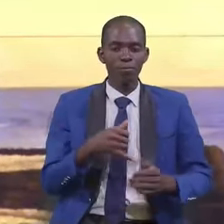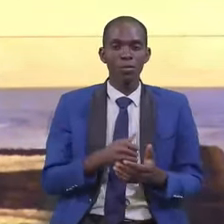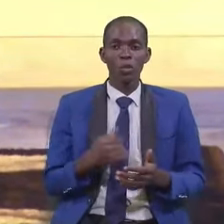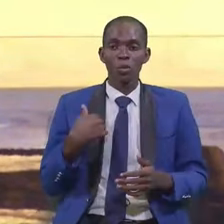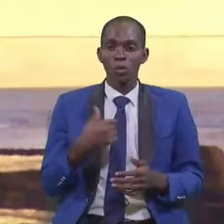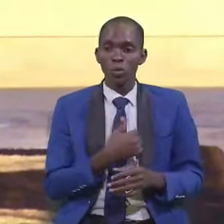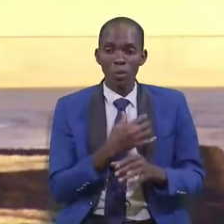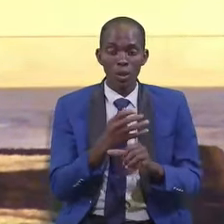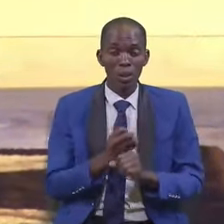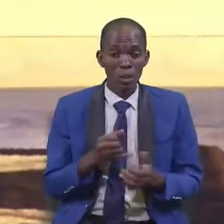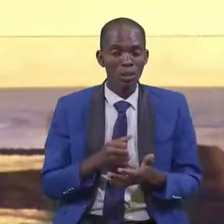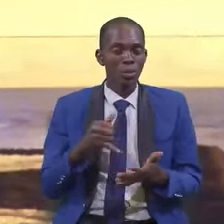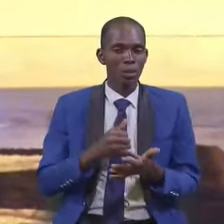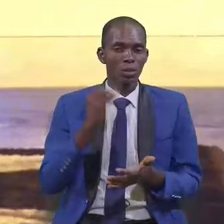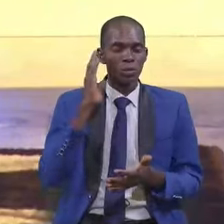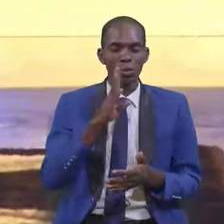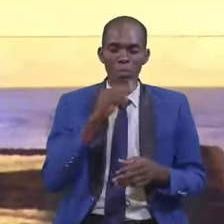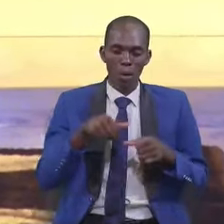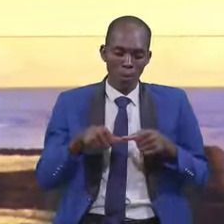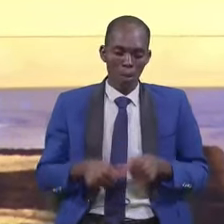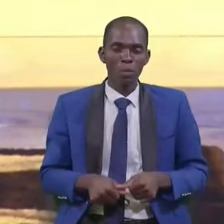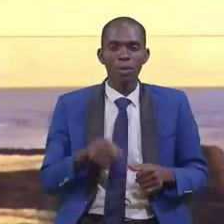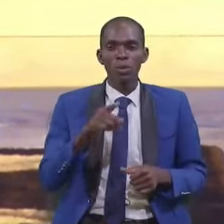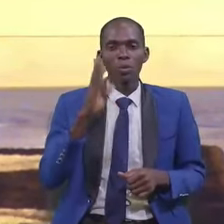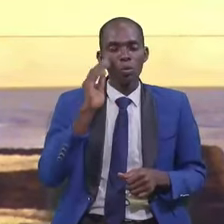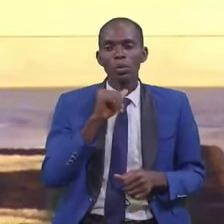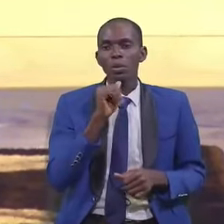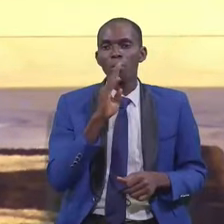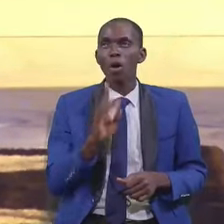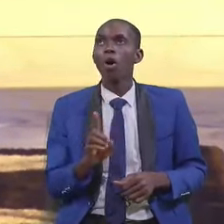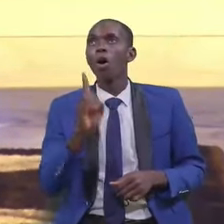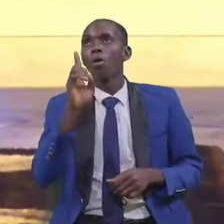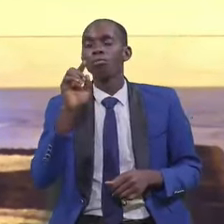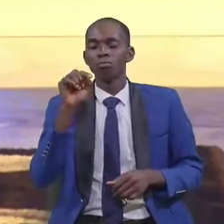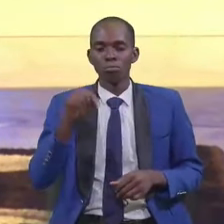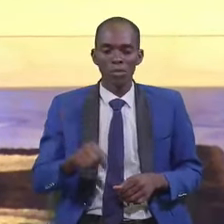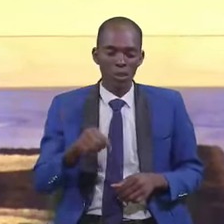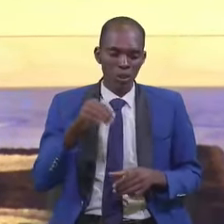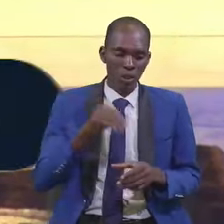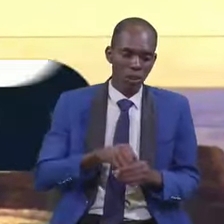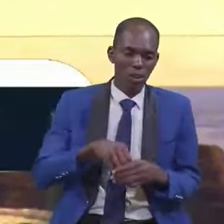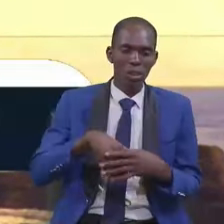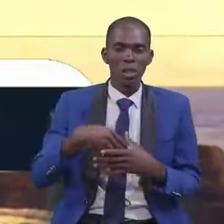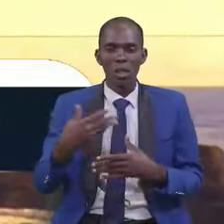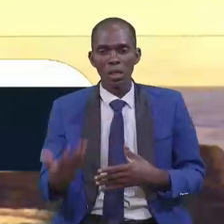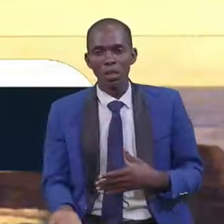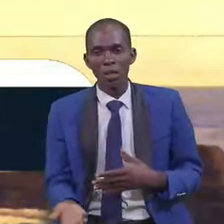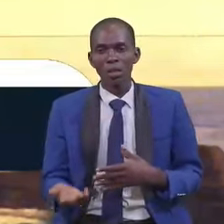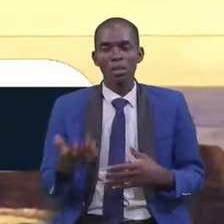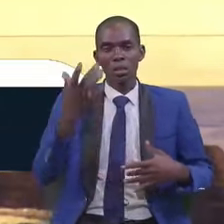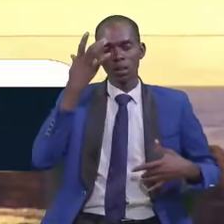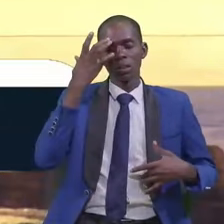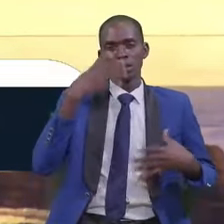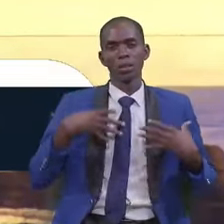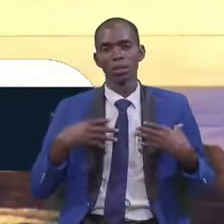permanent. Vous n'allez pas en haut et en bas. Vous êtes au-dedans et au-dehors. Et malade et guéri. Malade et guéri